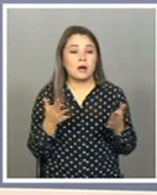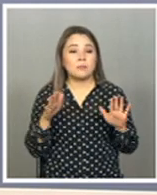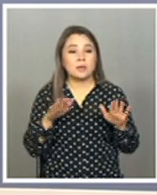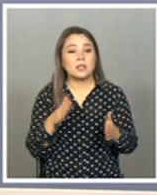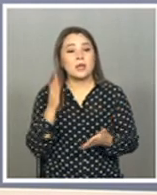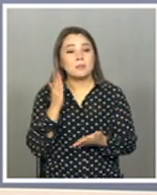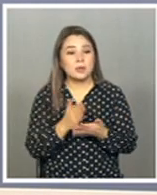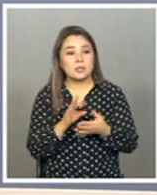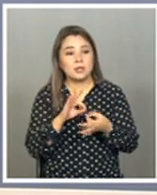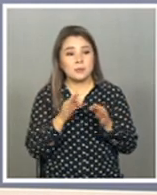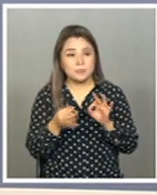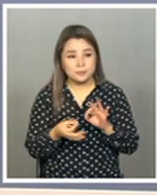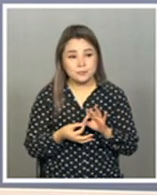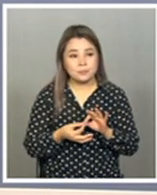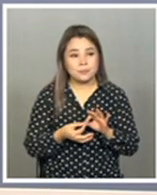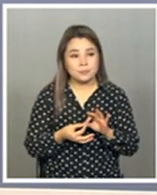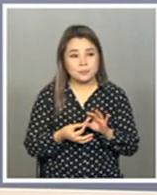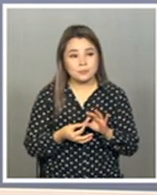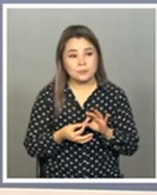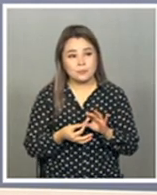местоимения?